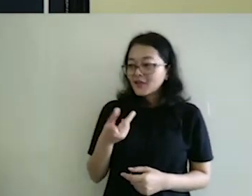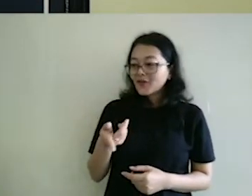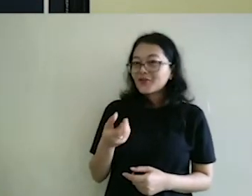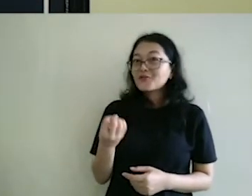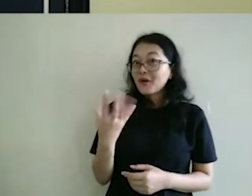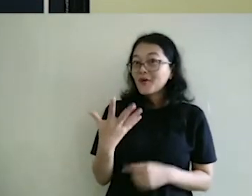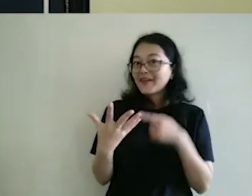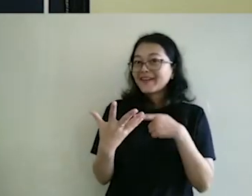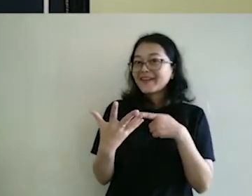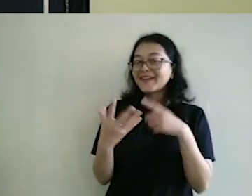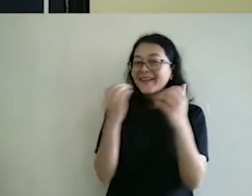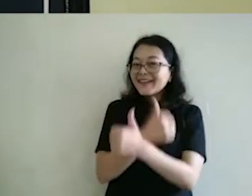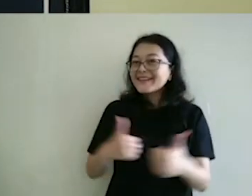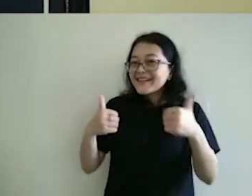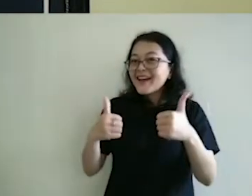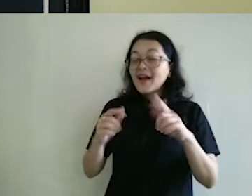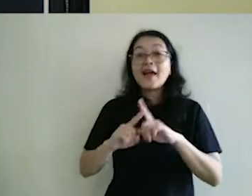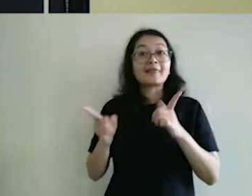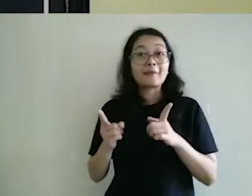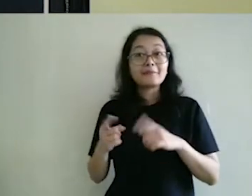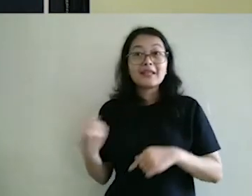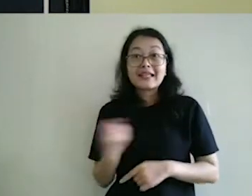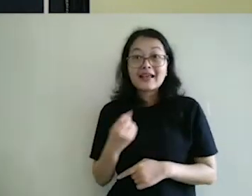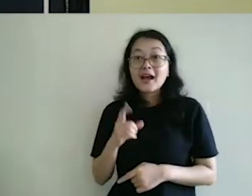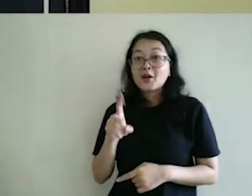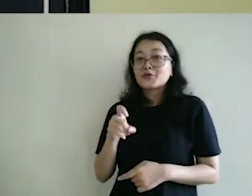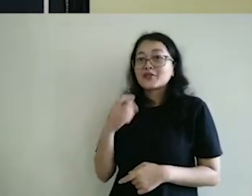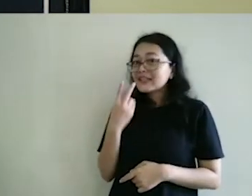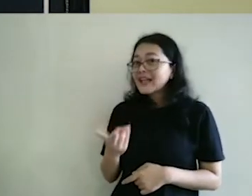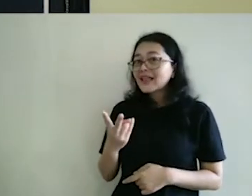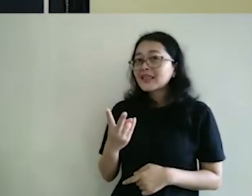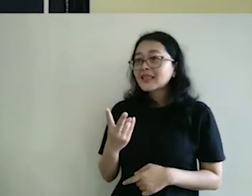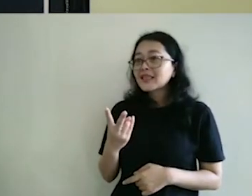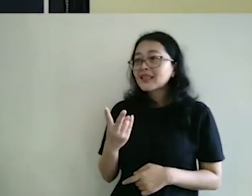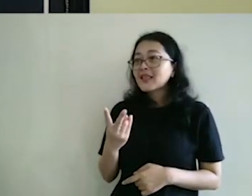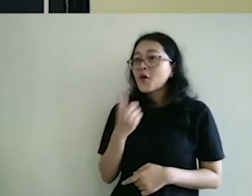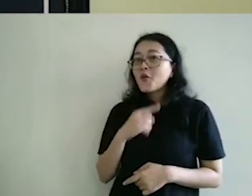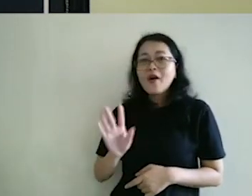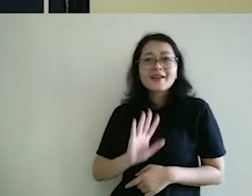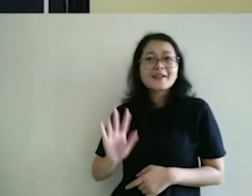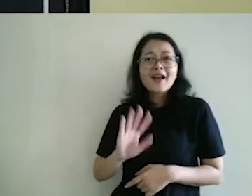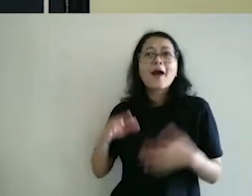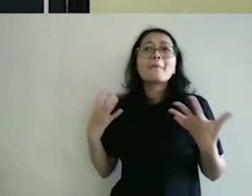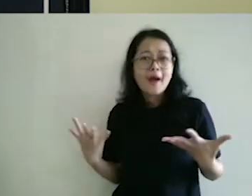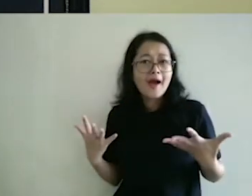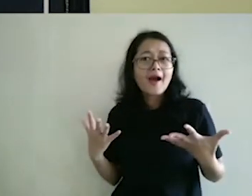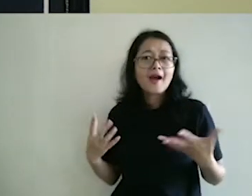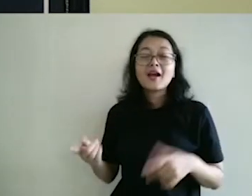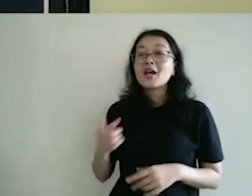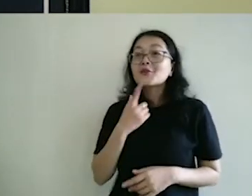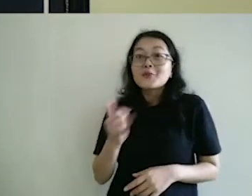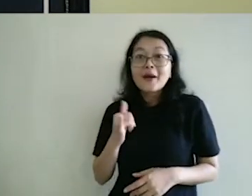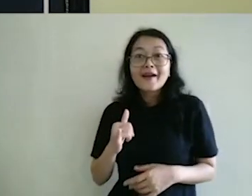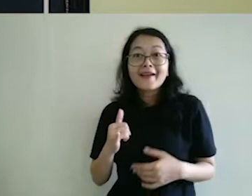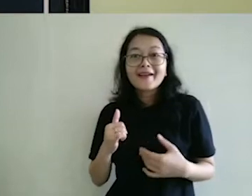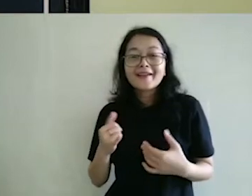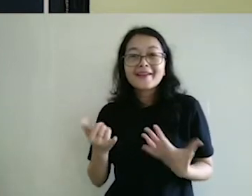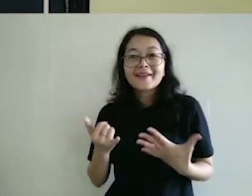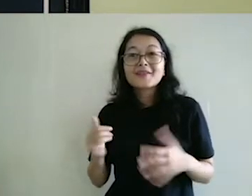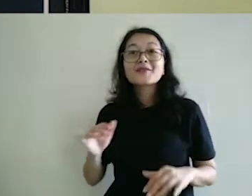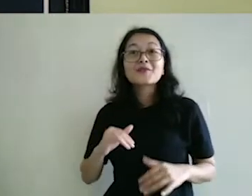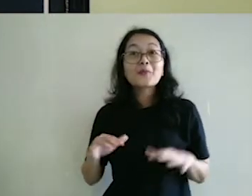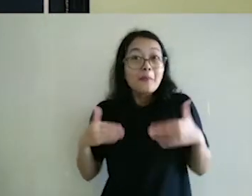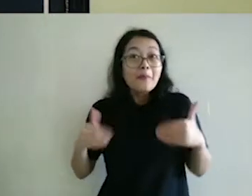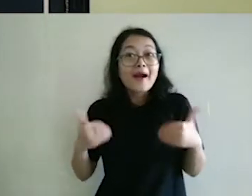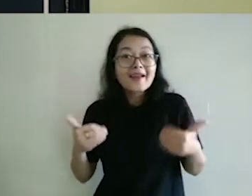tapi kita perlu memperhatikan warna dari bunga mawar untuk menyampaikan perasaan